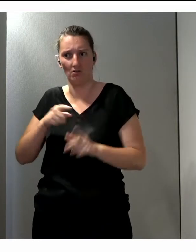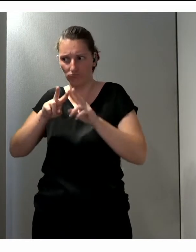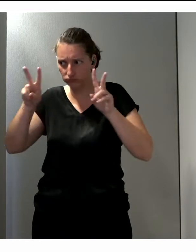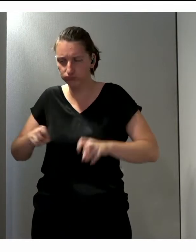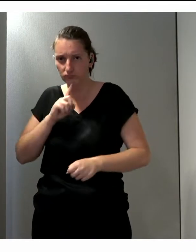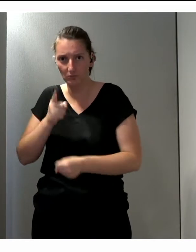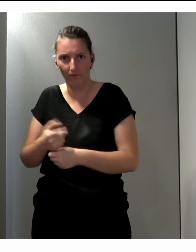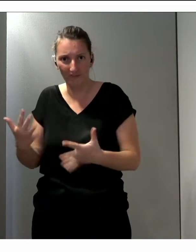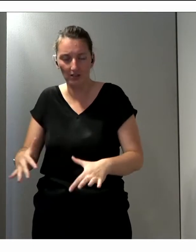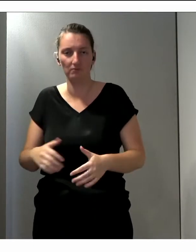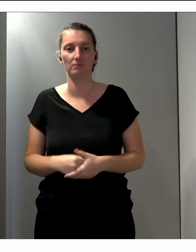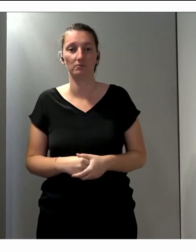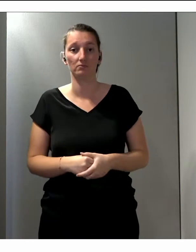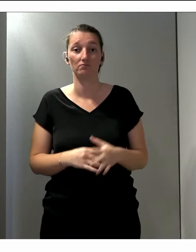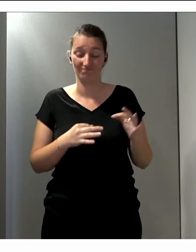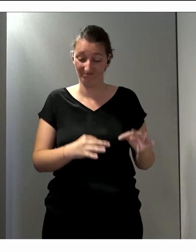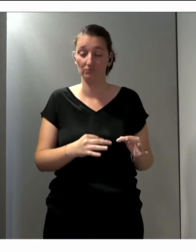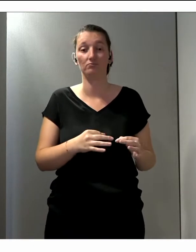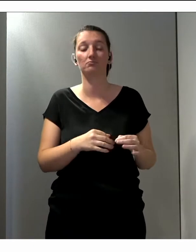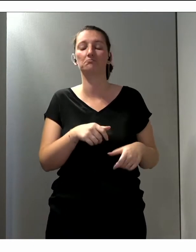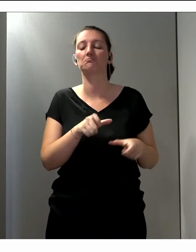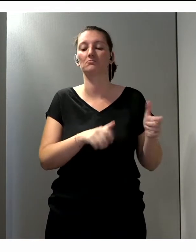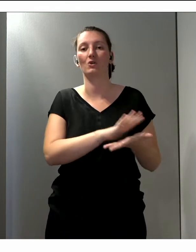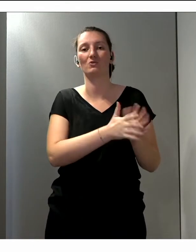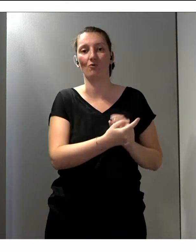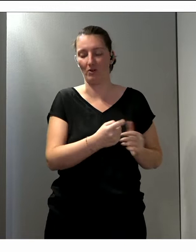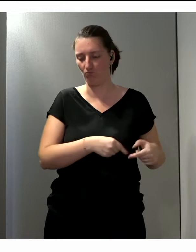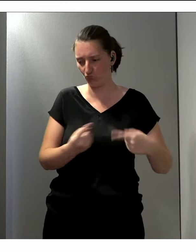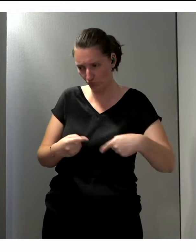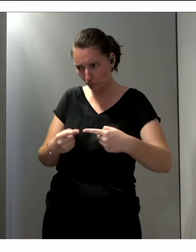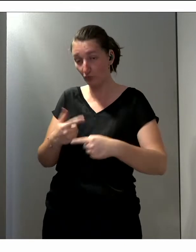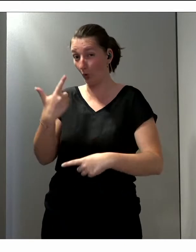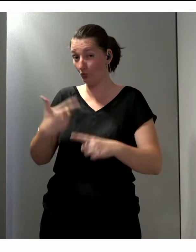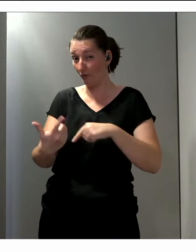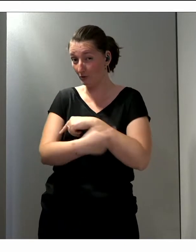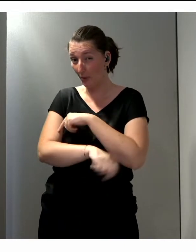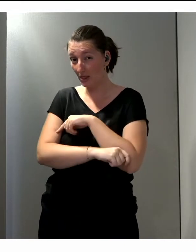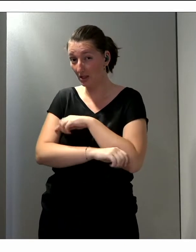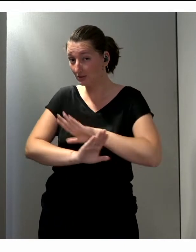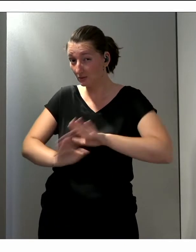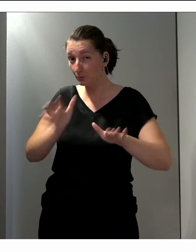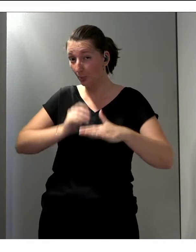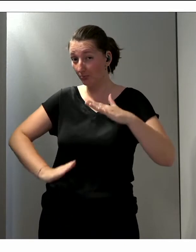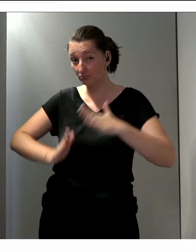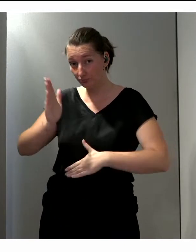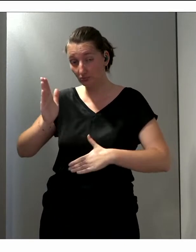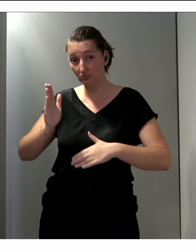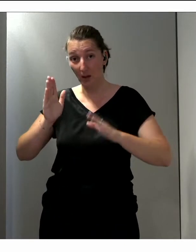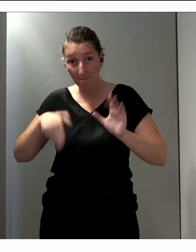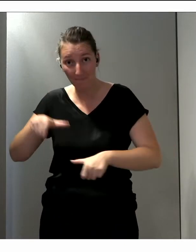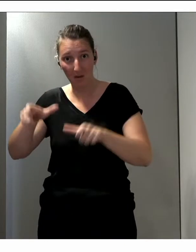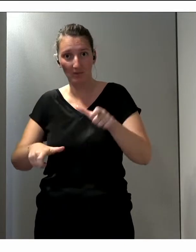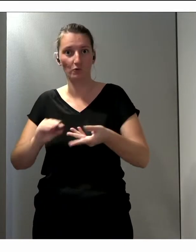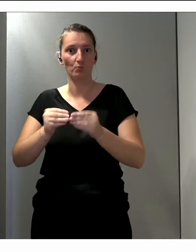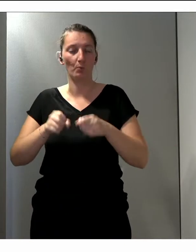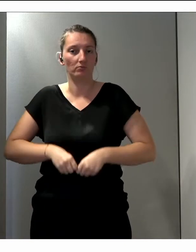que 2 fois par semaine pour les patients, y compris les personnes incontinentes. Ce qui, vous imaginez, ne pouvait pas aller.